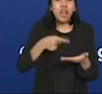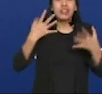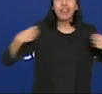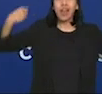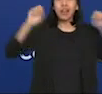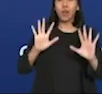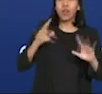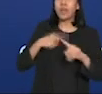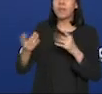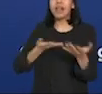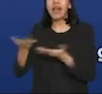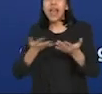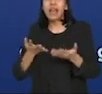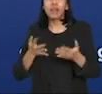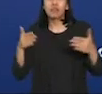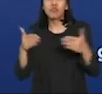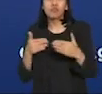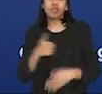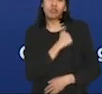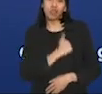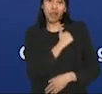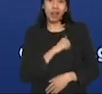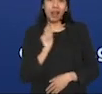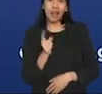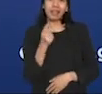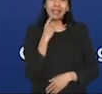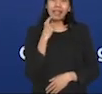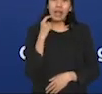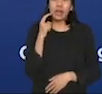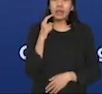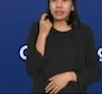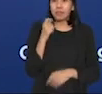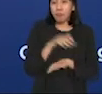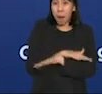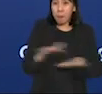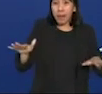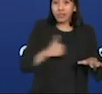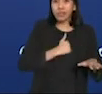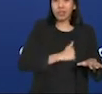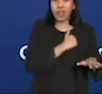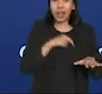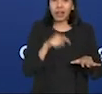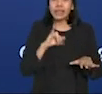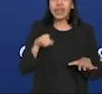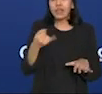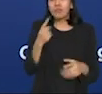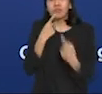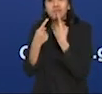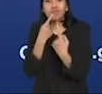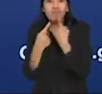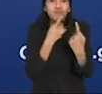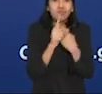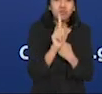latih layanan sosial terkait dengan jaring pengaman sosial Maka dibutuhkan komunikasi yang efektif